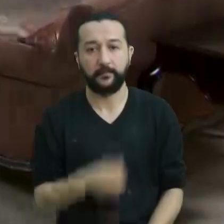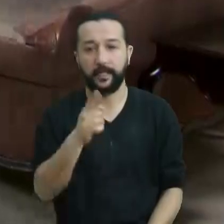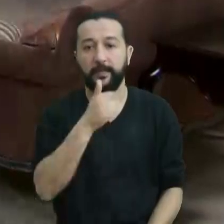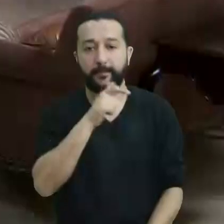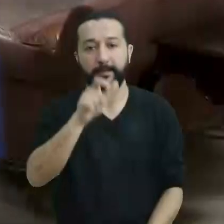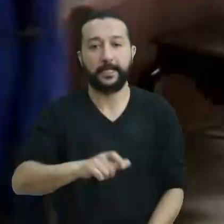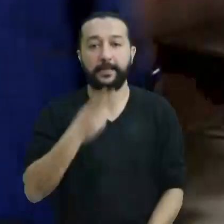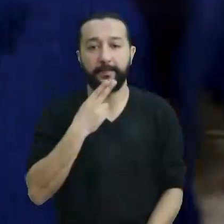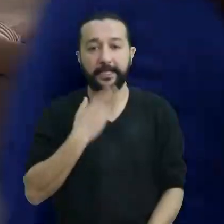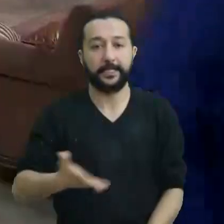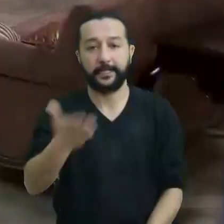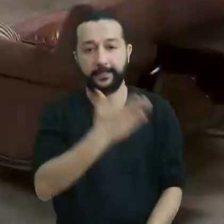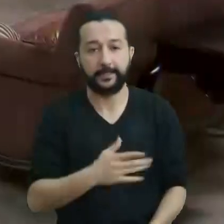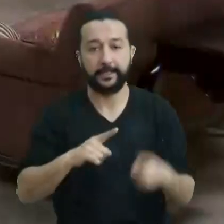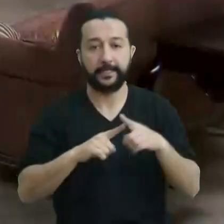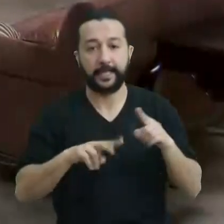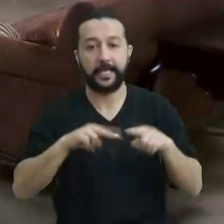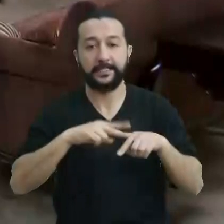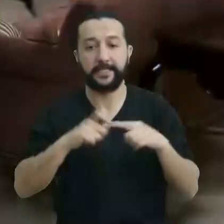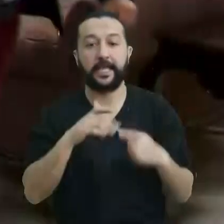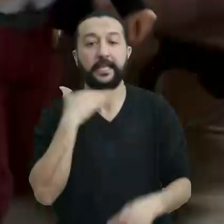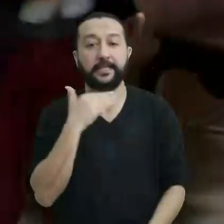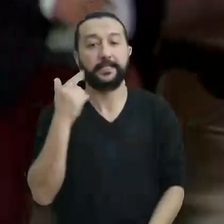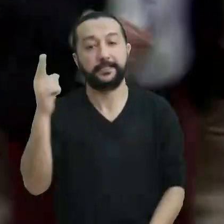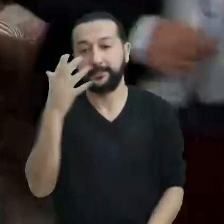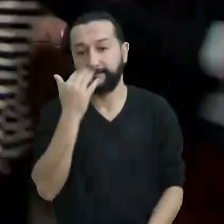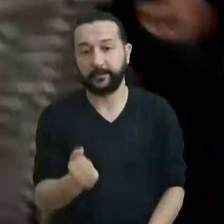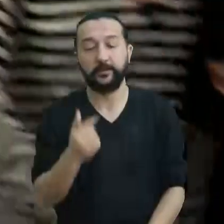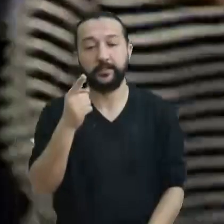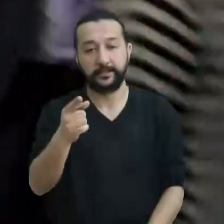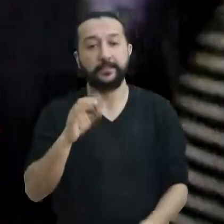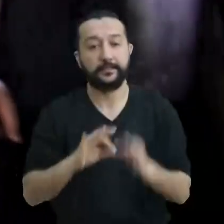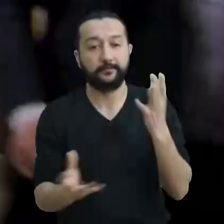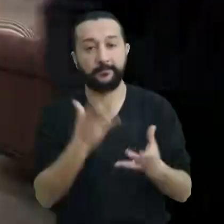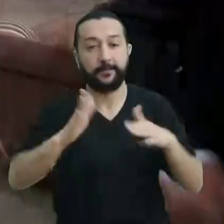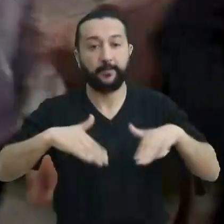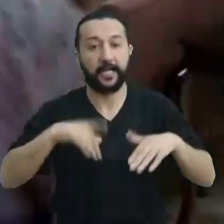Baylar, bayanlar, hazretler sizleri bekliyor. Cayır